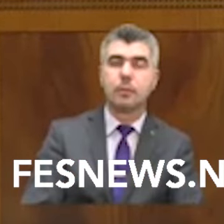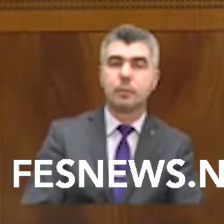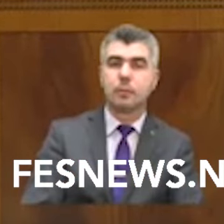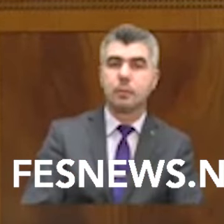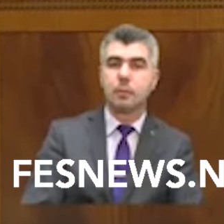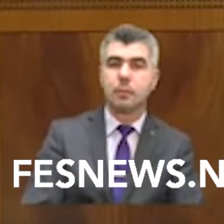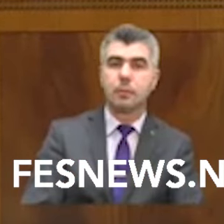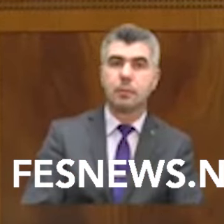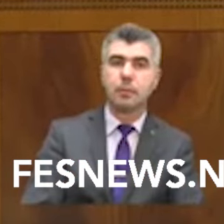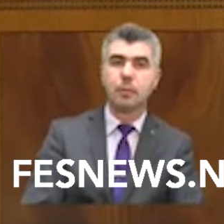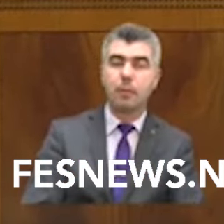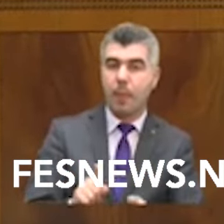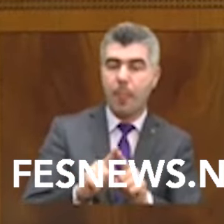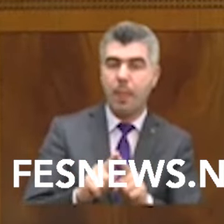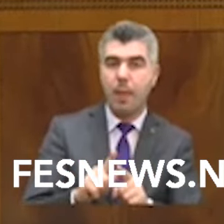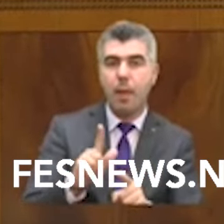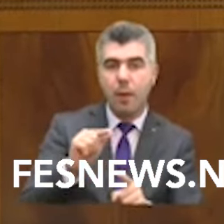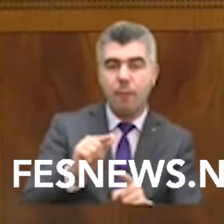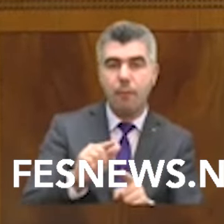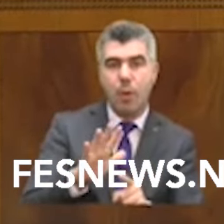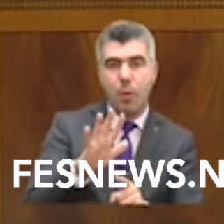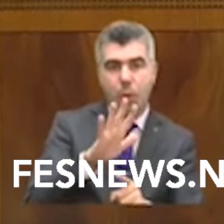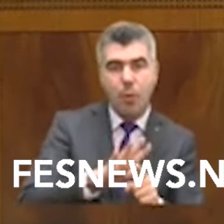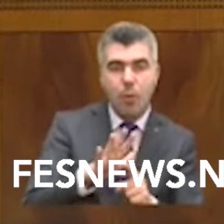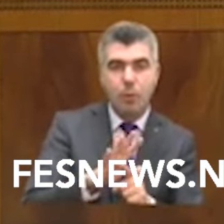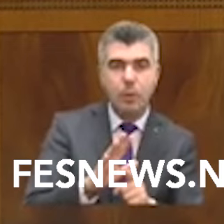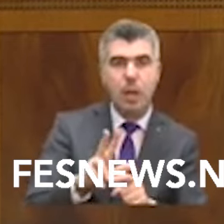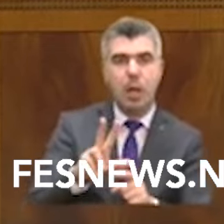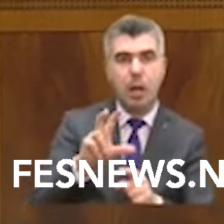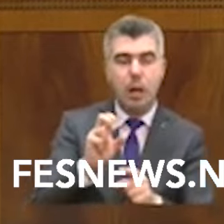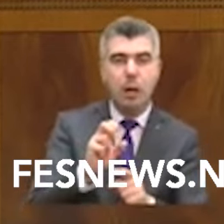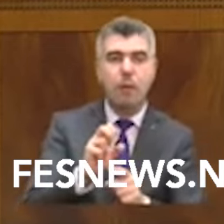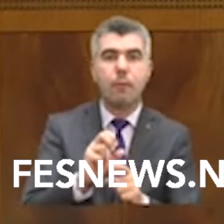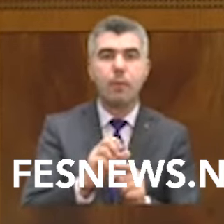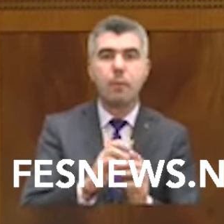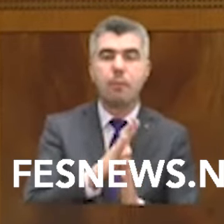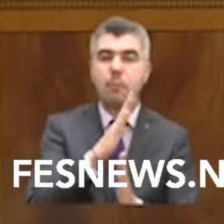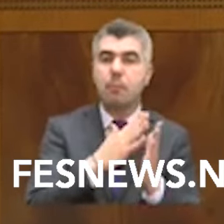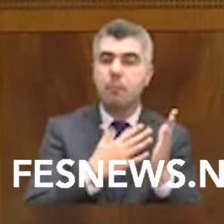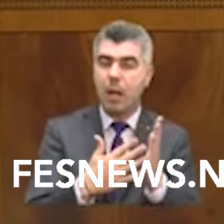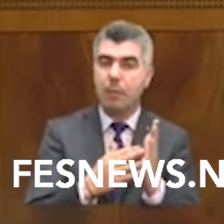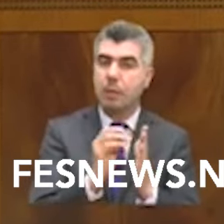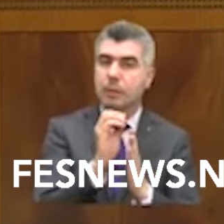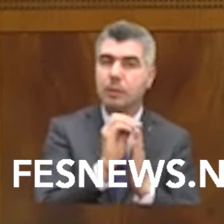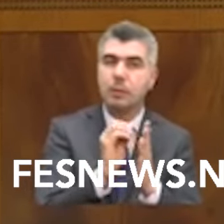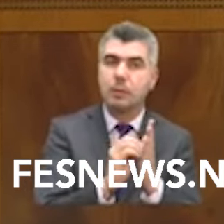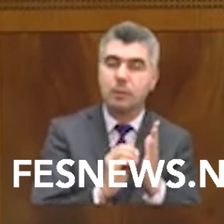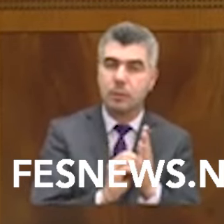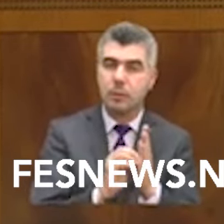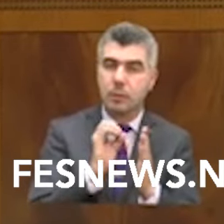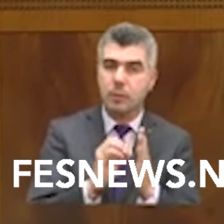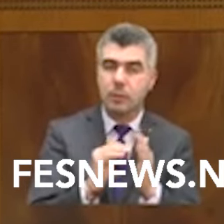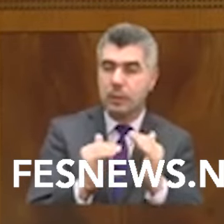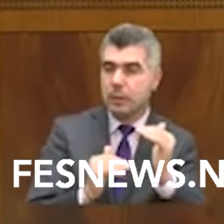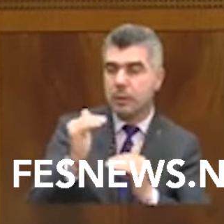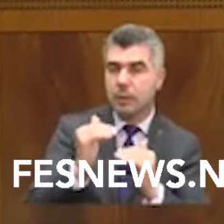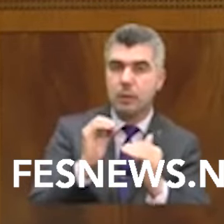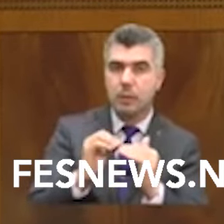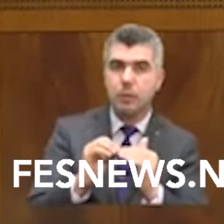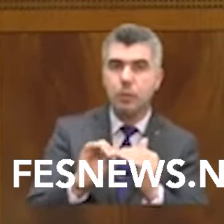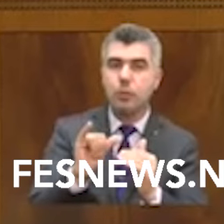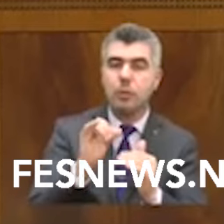يعني التجربة في الكوليكتيفيتي لوكال، هو هذاك ديال يعني البرنامج ديال الفوارق. شوف شحال تلينا